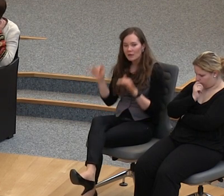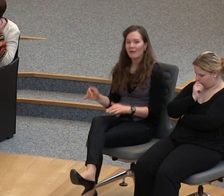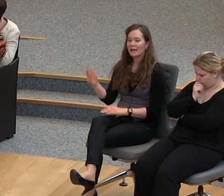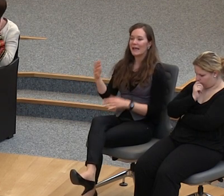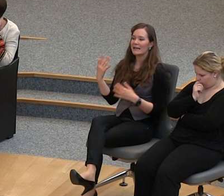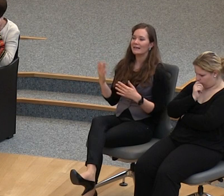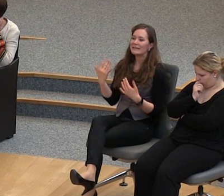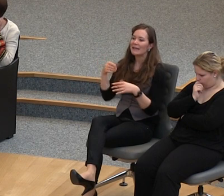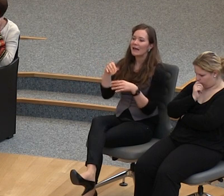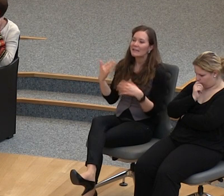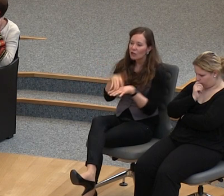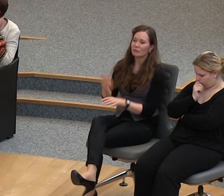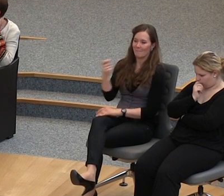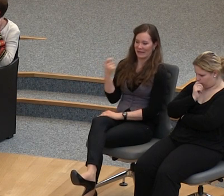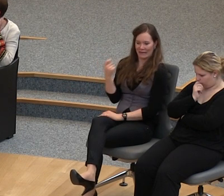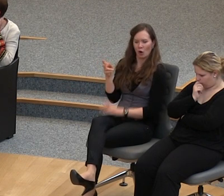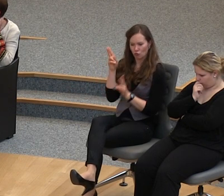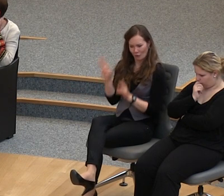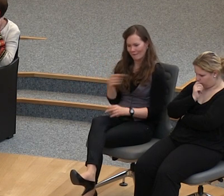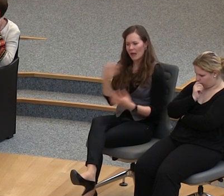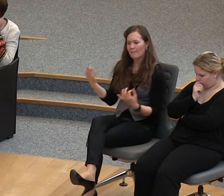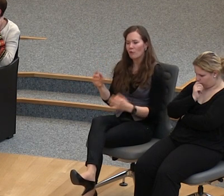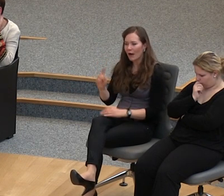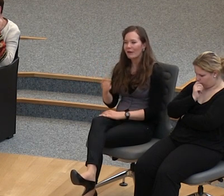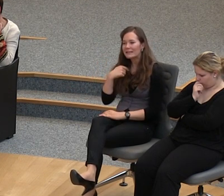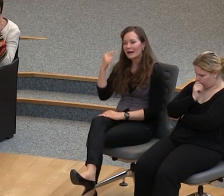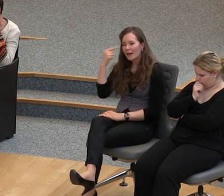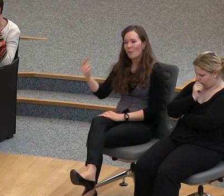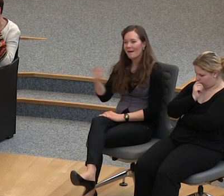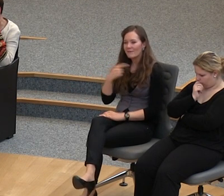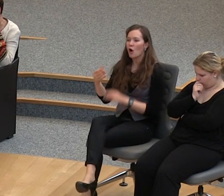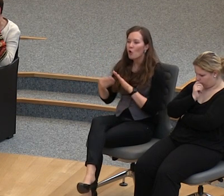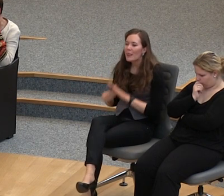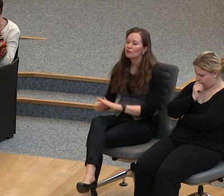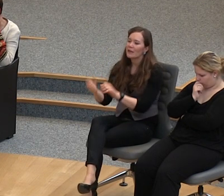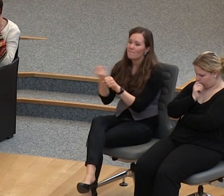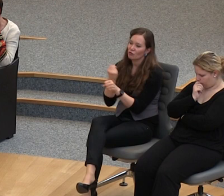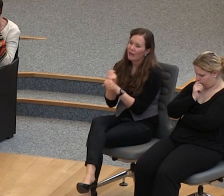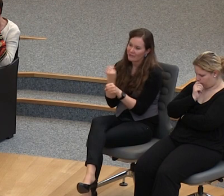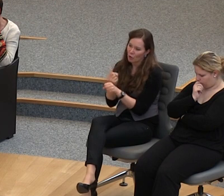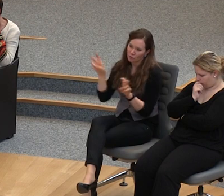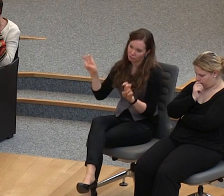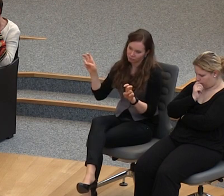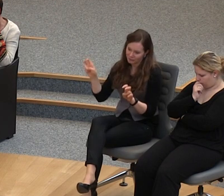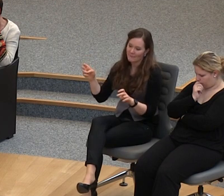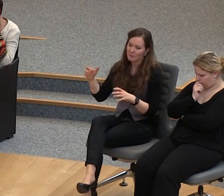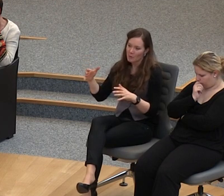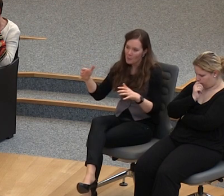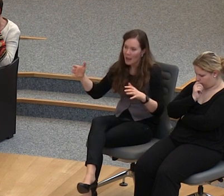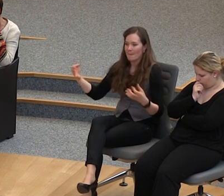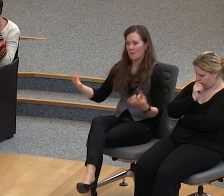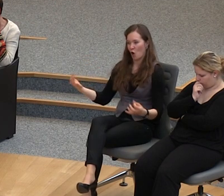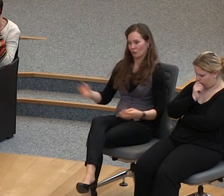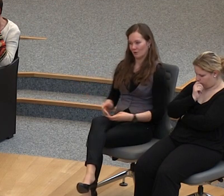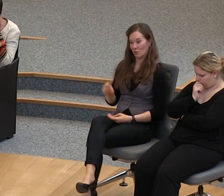Integrationsbetriebe, darauf setzen wir auch. Ich denke auch, dass wir das Instrument der unterstützten Beschäftigung erweitern müssen. Das